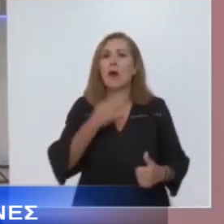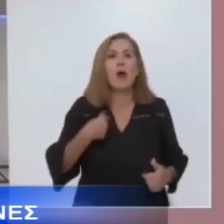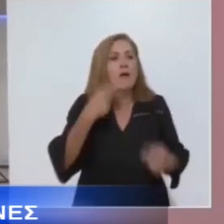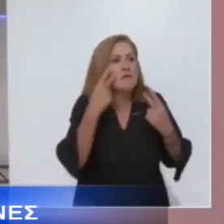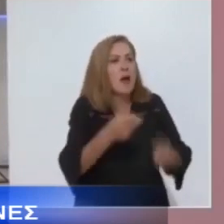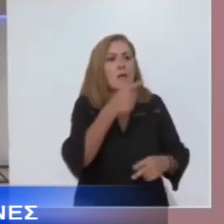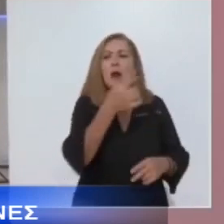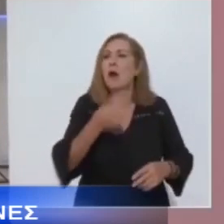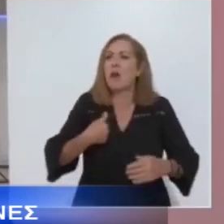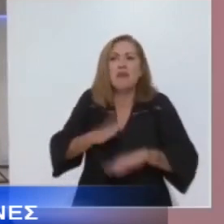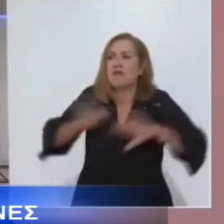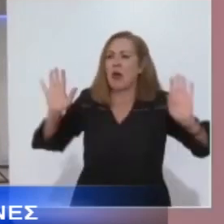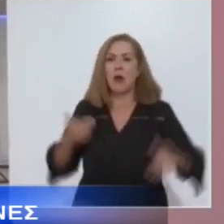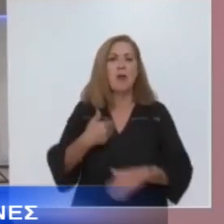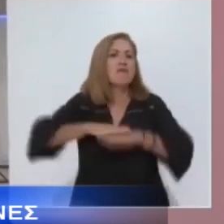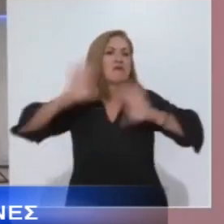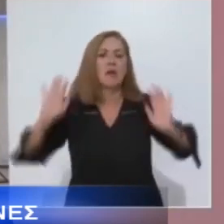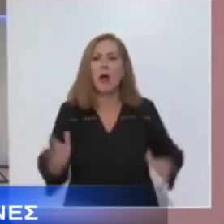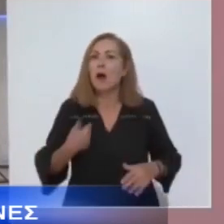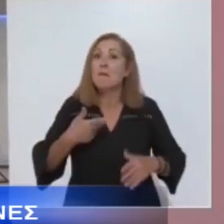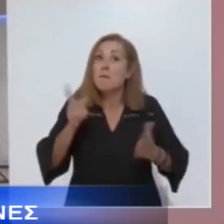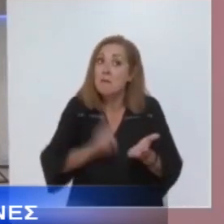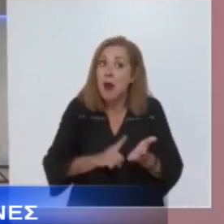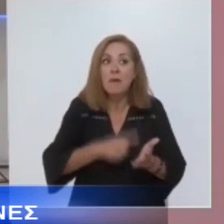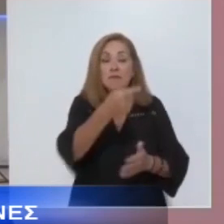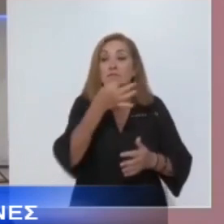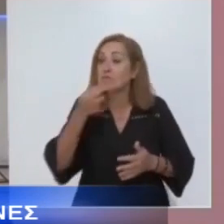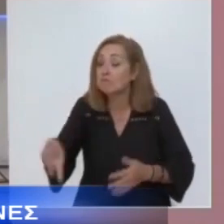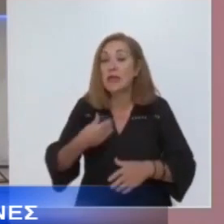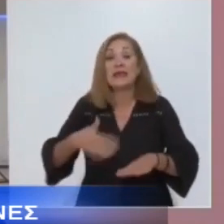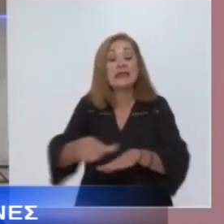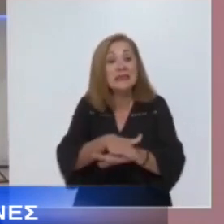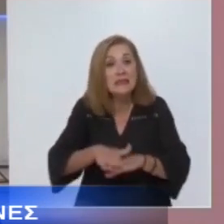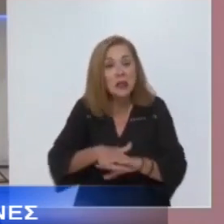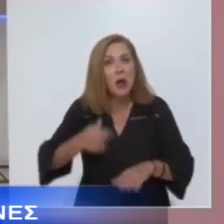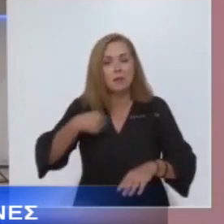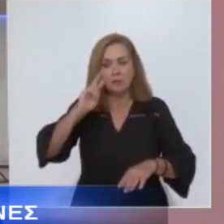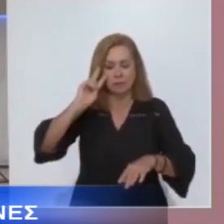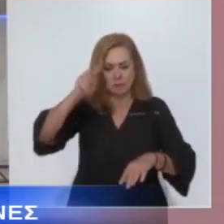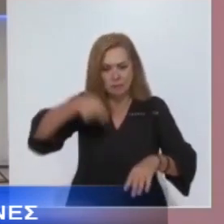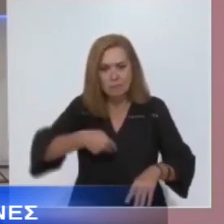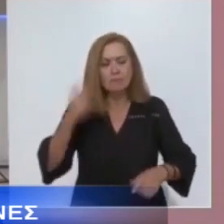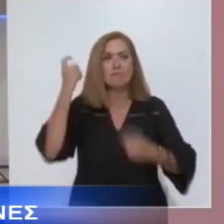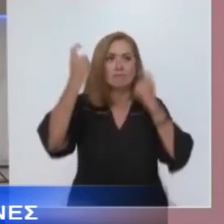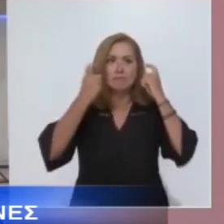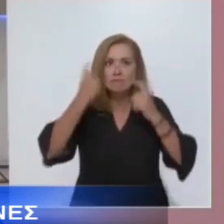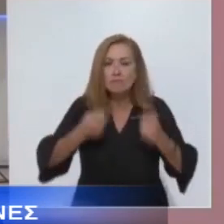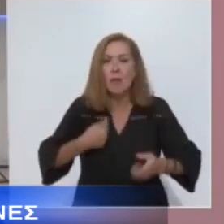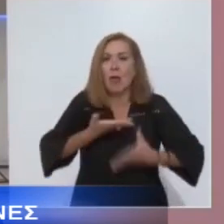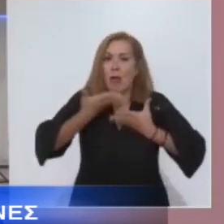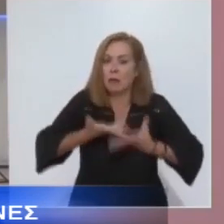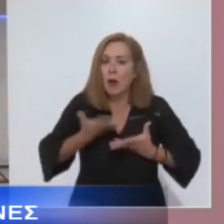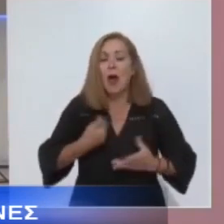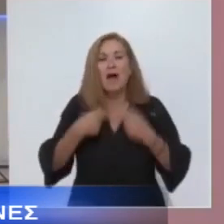μία συγγνώμη, δεν έχουμε ακούσει μία αυτοκριτική, δεν έχουμε δει μία πράξη λογοδοσίας. Ενώ είναι ξεκάθαρο στη